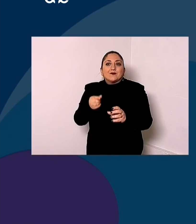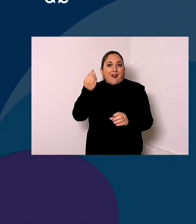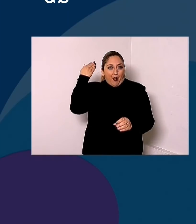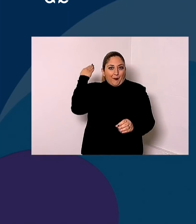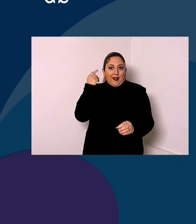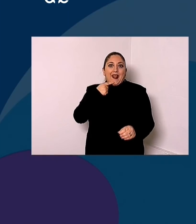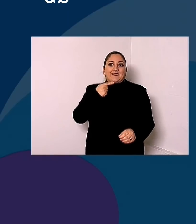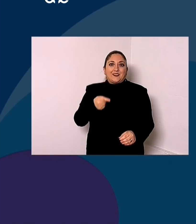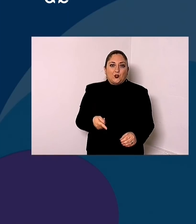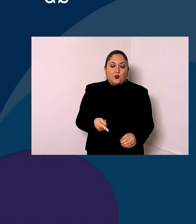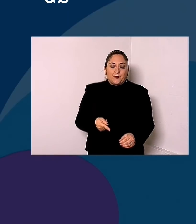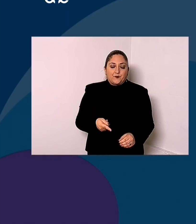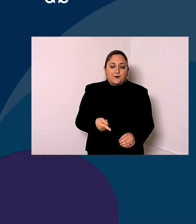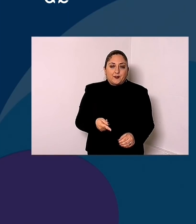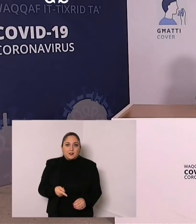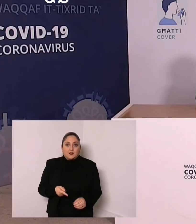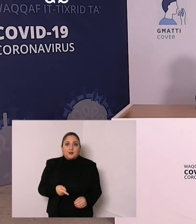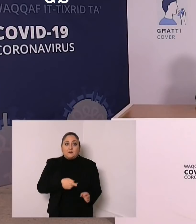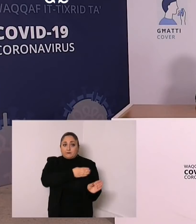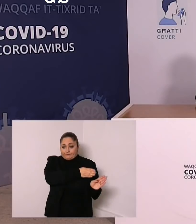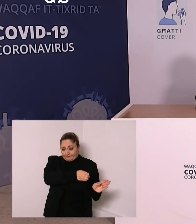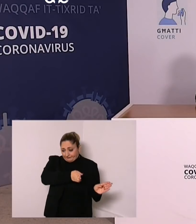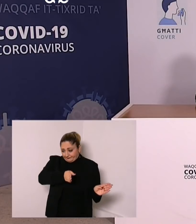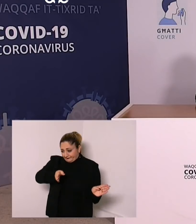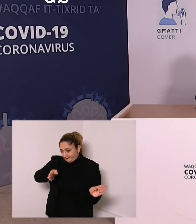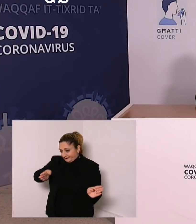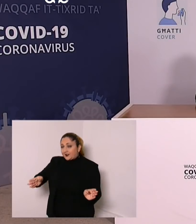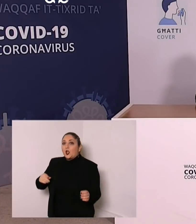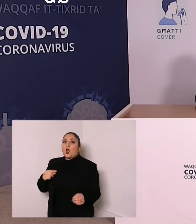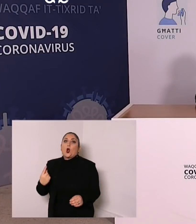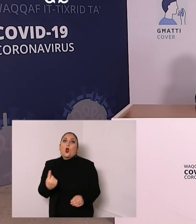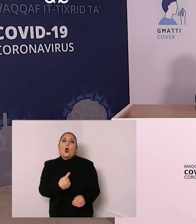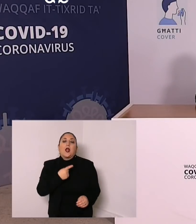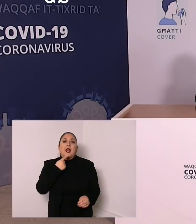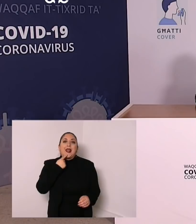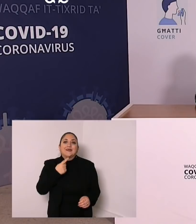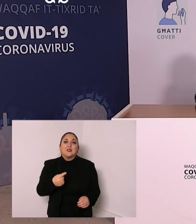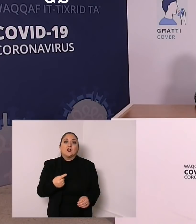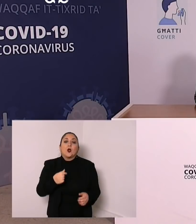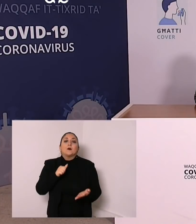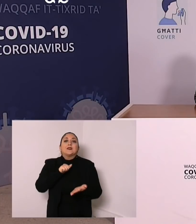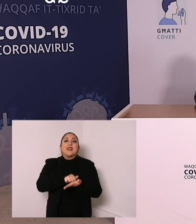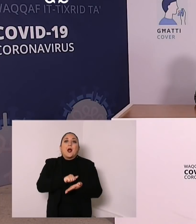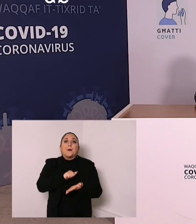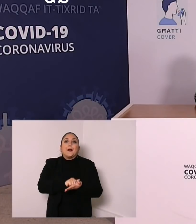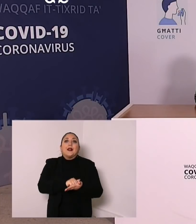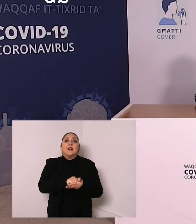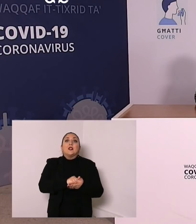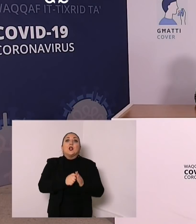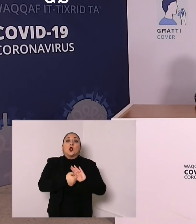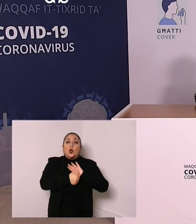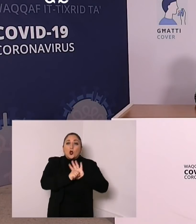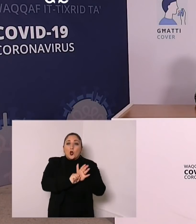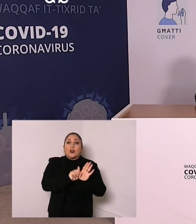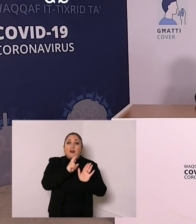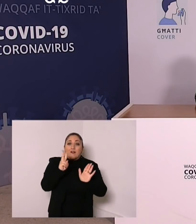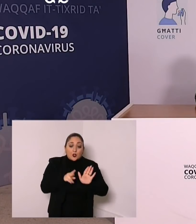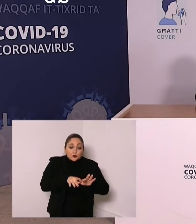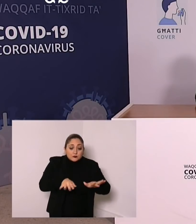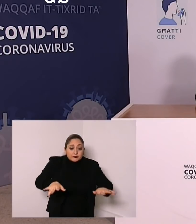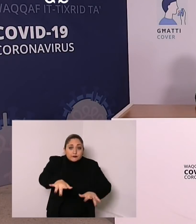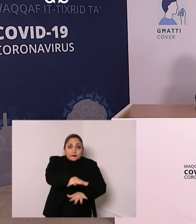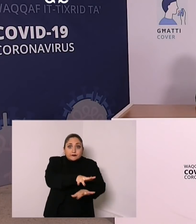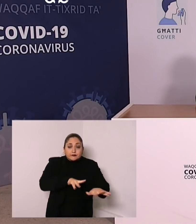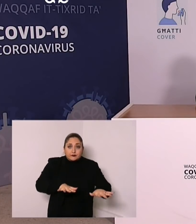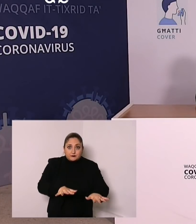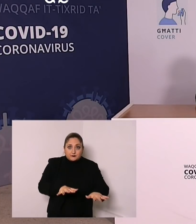qabel. Dawn kienu l-każijiet li huma relatati ma' trasmissjoni lokali.